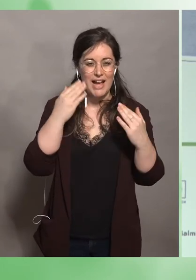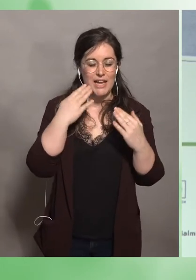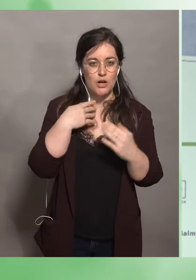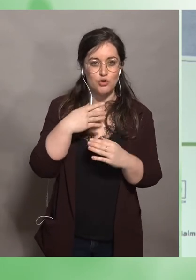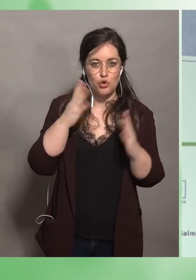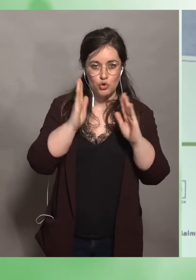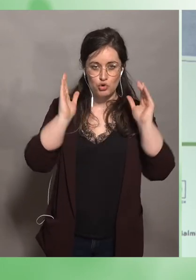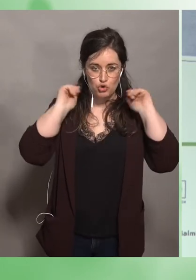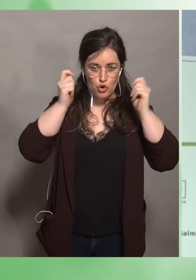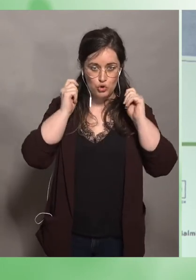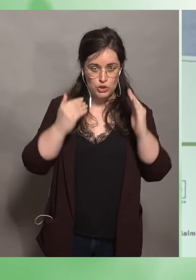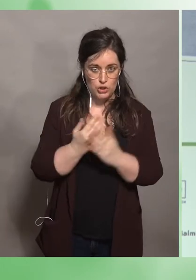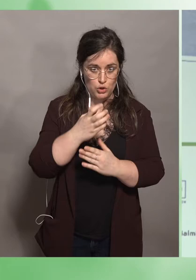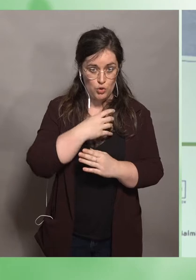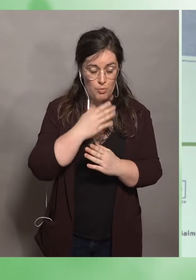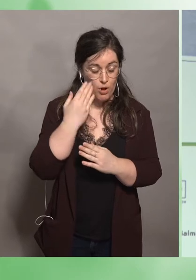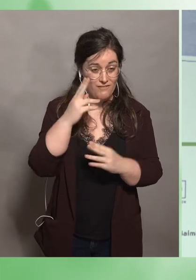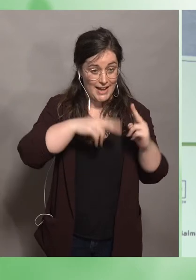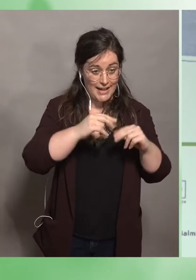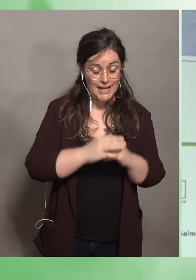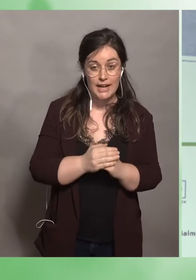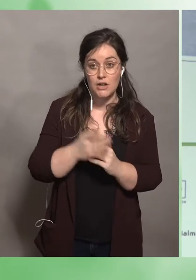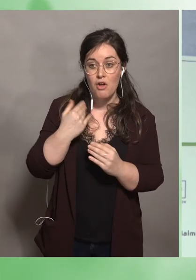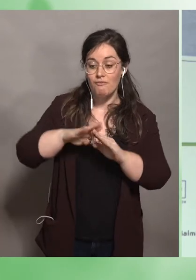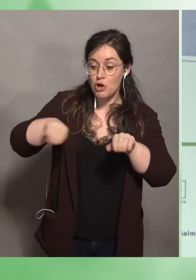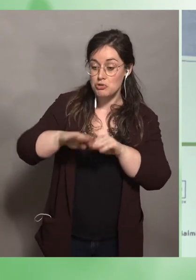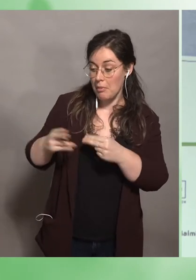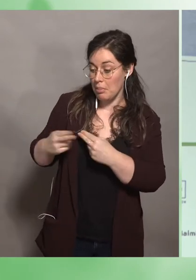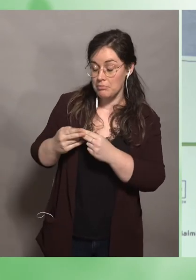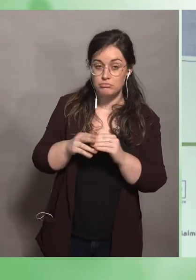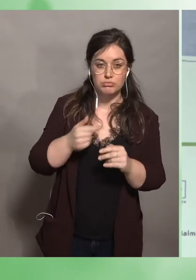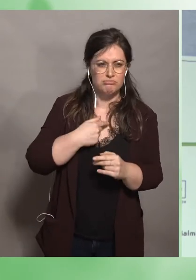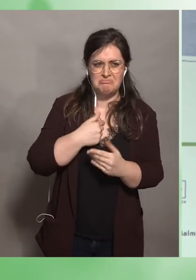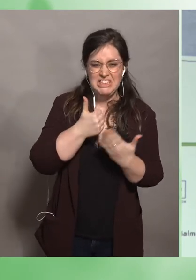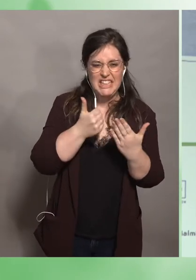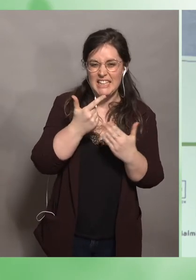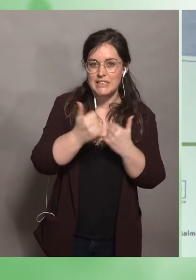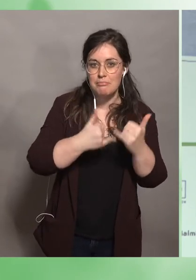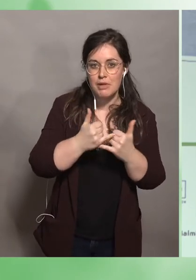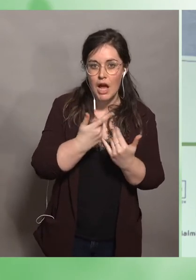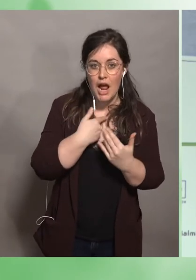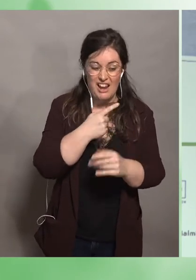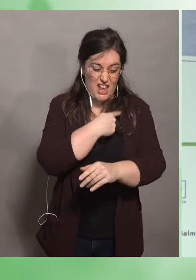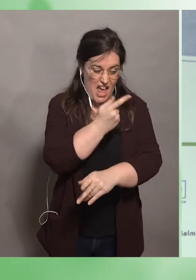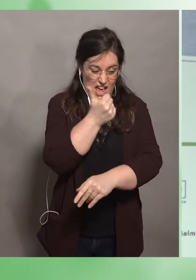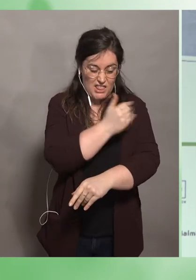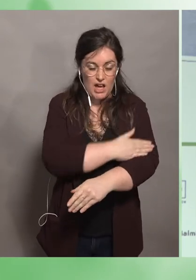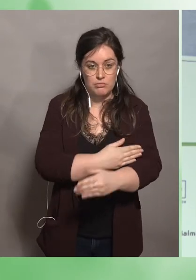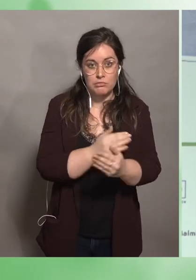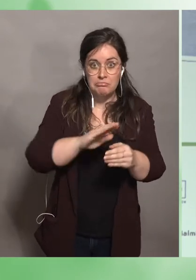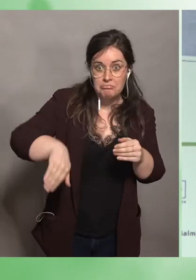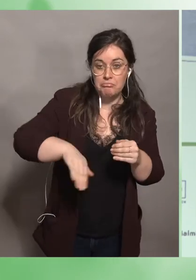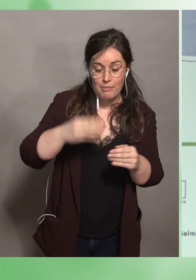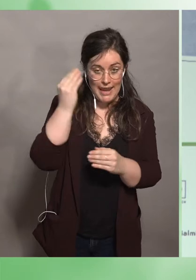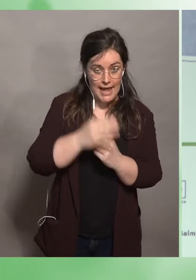Klosterneuburg kennenlernen durfte. Der junge Mann ist neben mir geschwommen, als ich als 6-Jähriger, 7-Jähriger mit einem Arm das Schwimmen gelernt